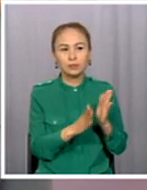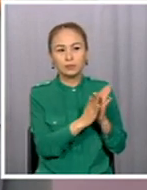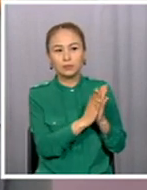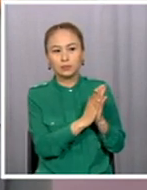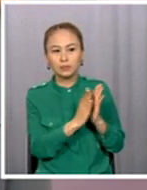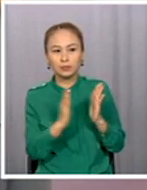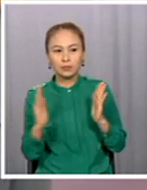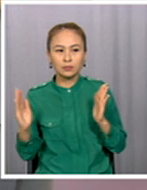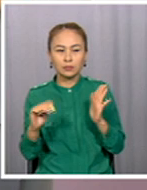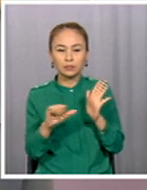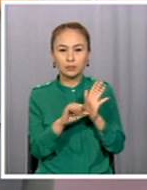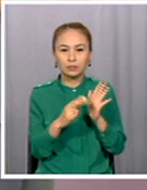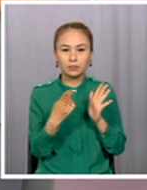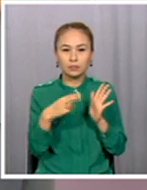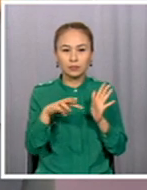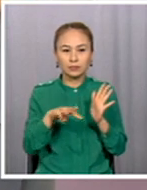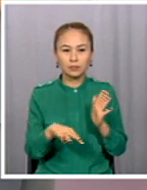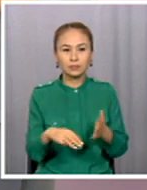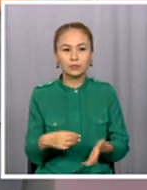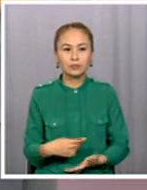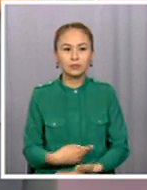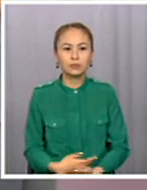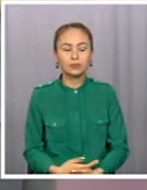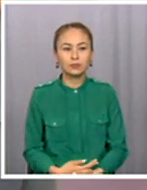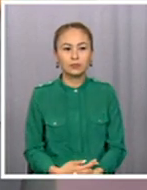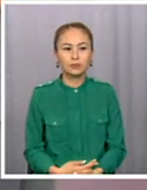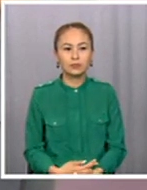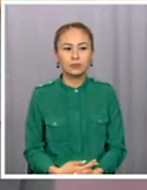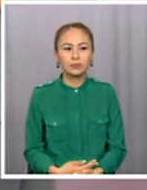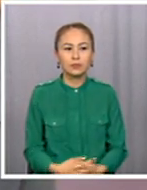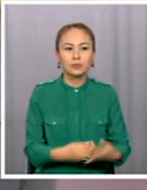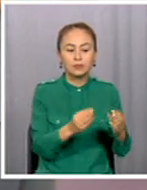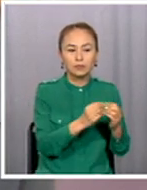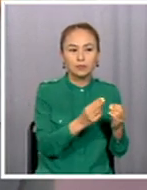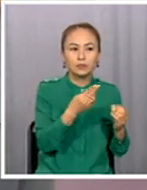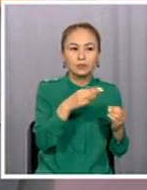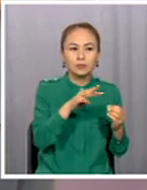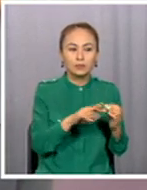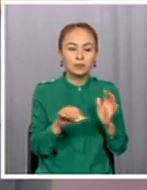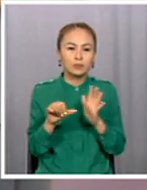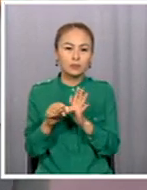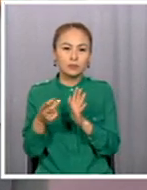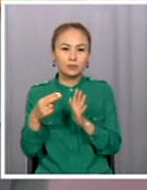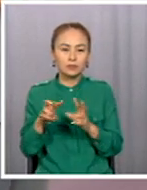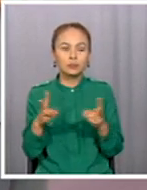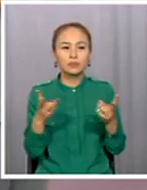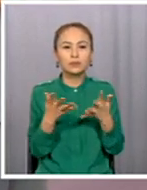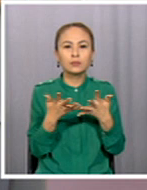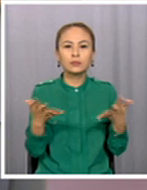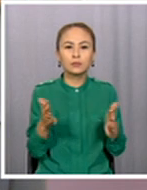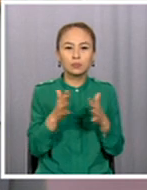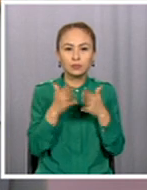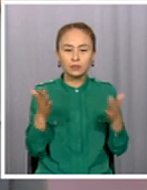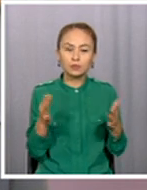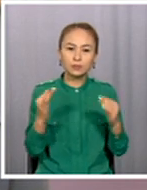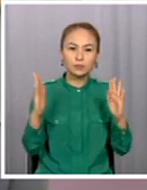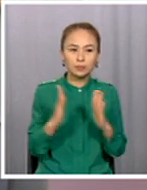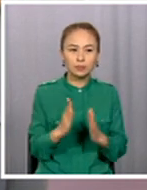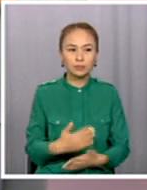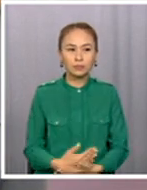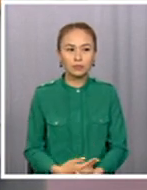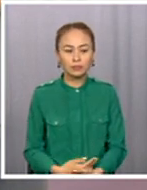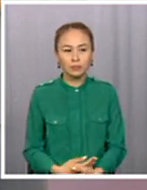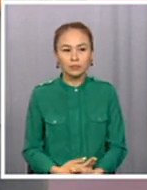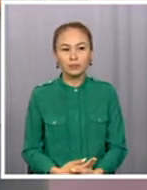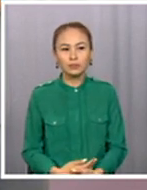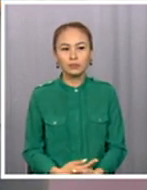сөренің биіктігі 6 дециметр. 10 дециметр 6 дециметрден ұзын ба, әлде қысқа ма? Дұрыс